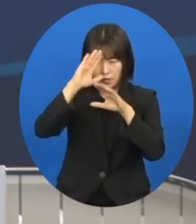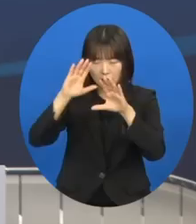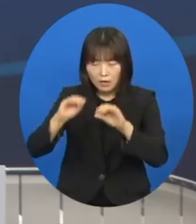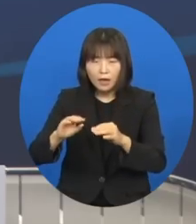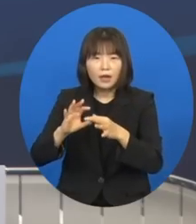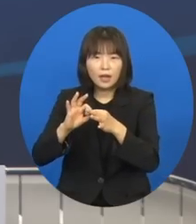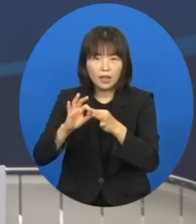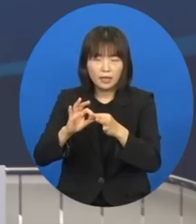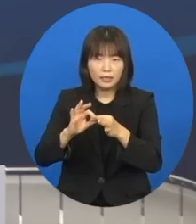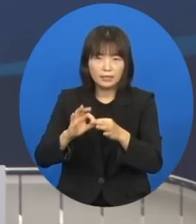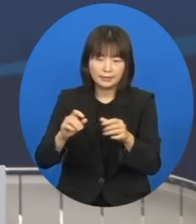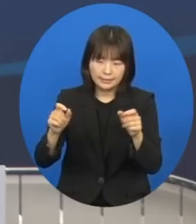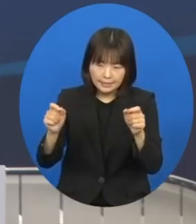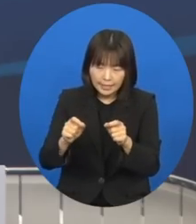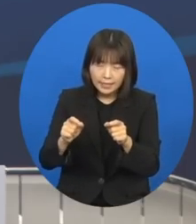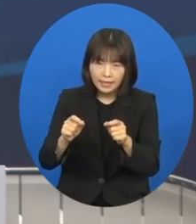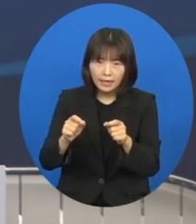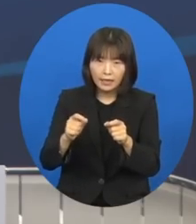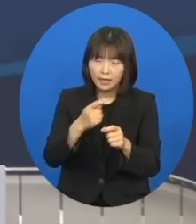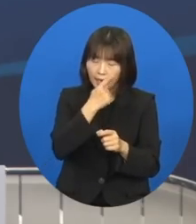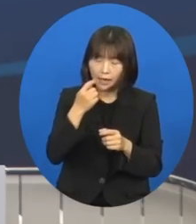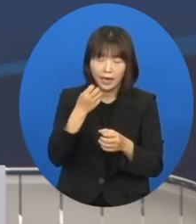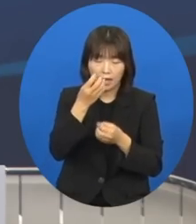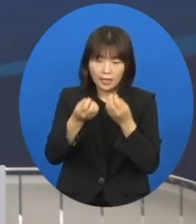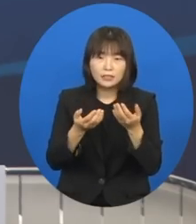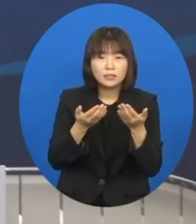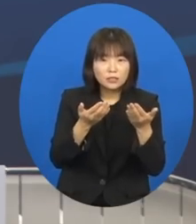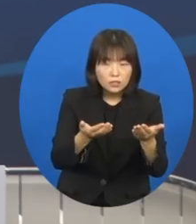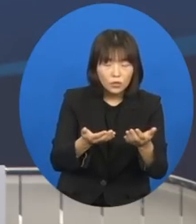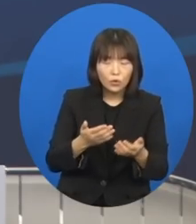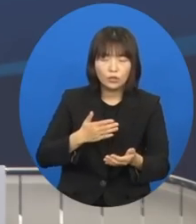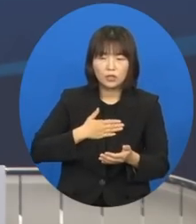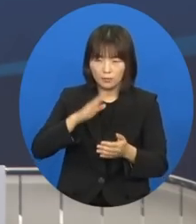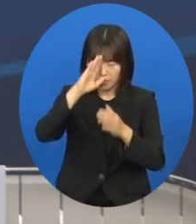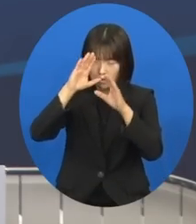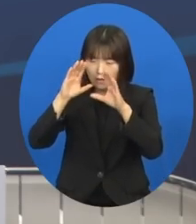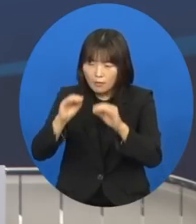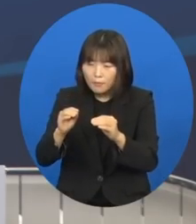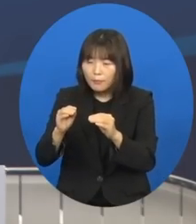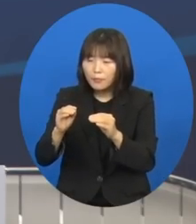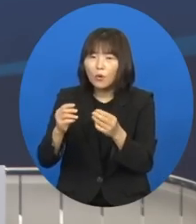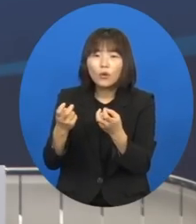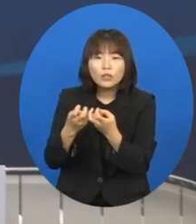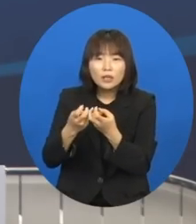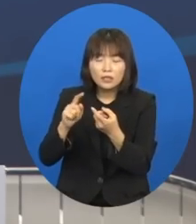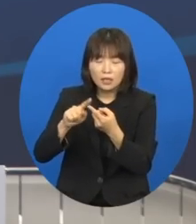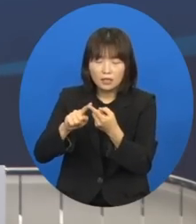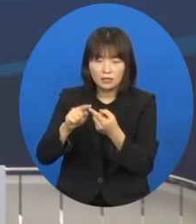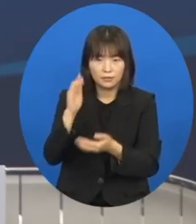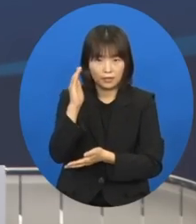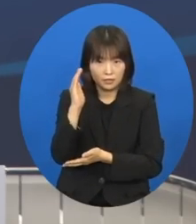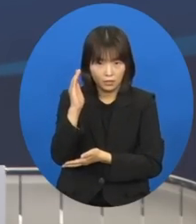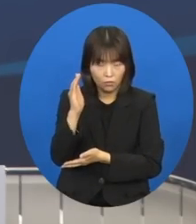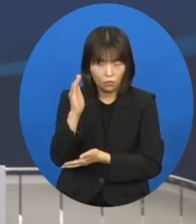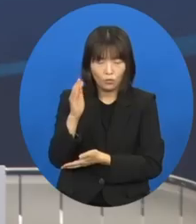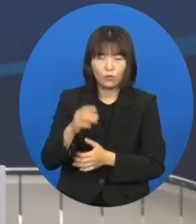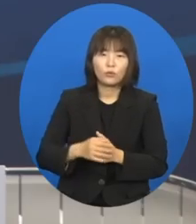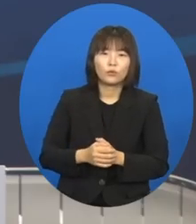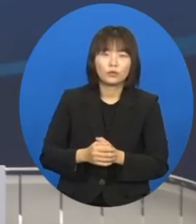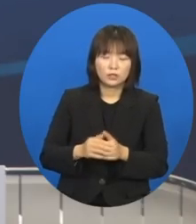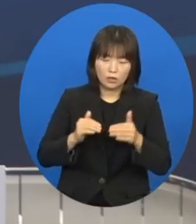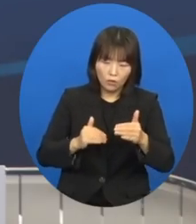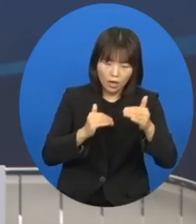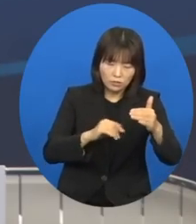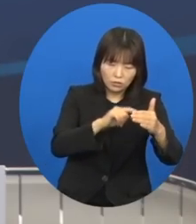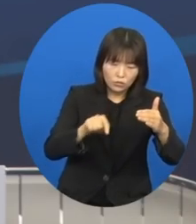짧게 간증을 짧게 그리고 어떻게 제가 치유함을 받았는지를 나누고 그리고 그 가정에서 하나님이 알려주신